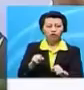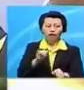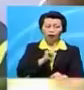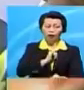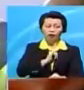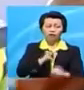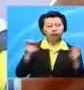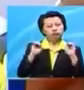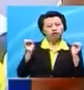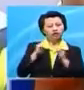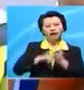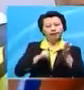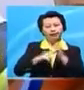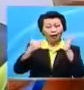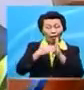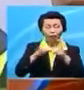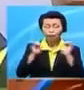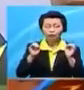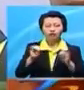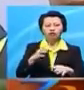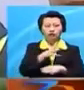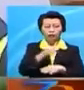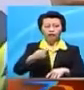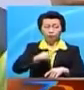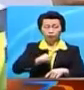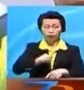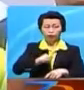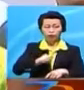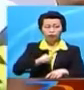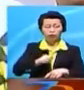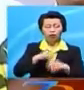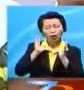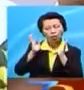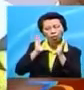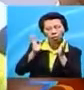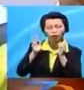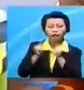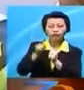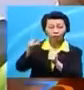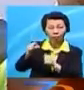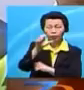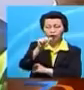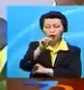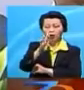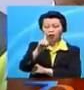saya tidak ada apa-apa halangan. Malah saya, bila saya berbual dengan beliau